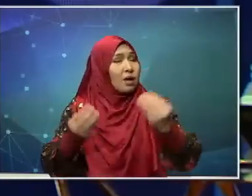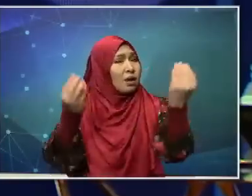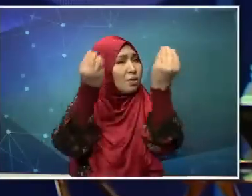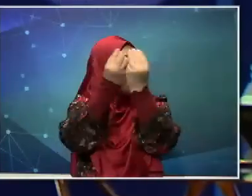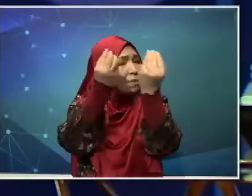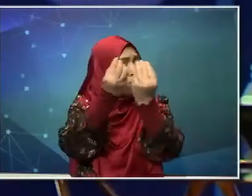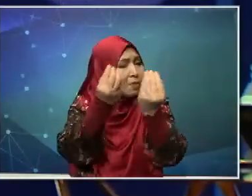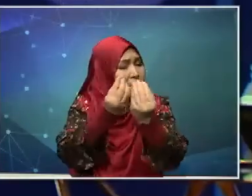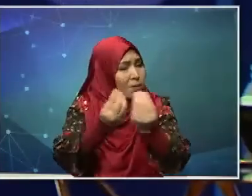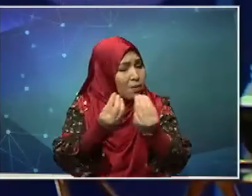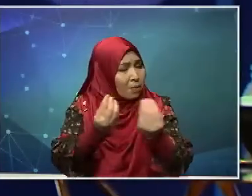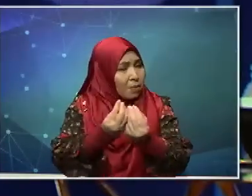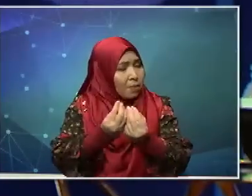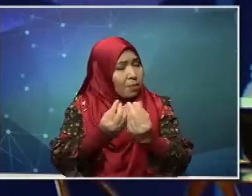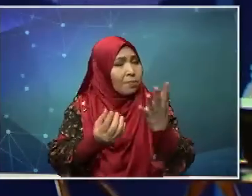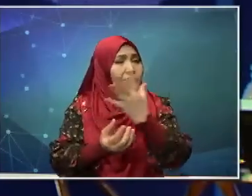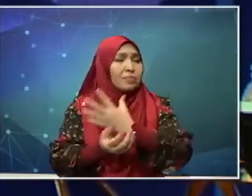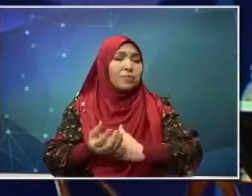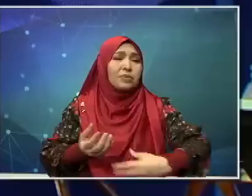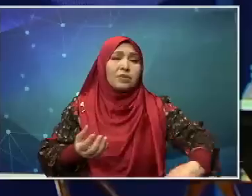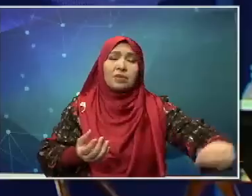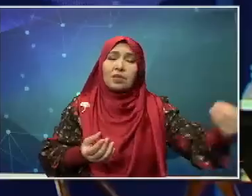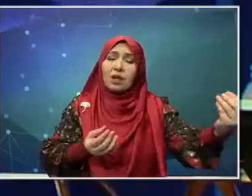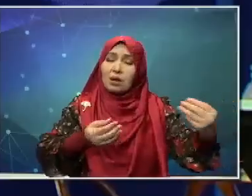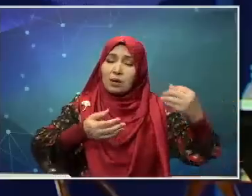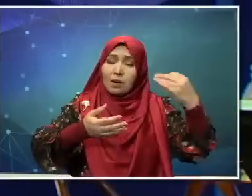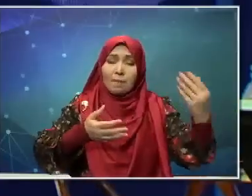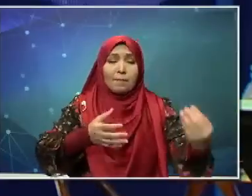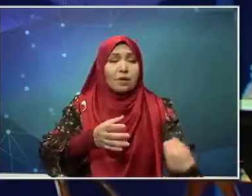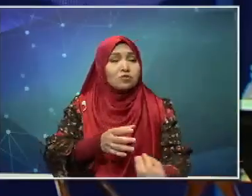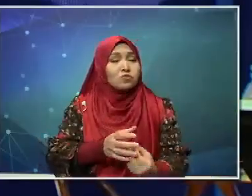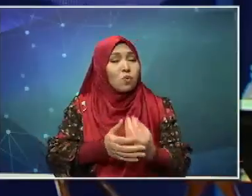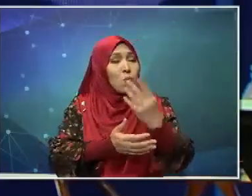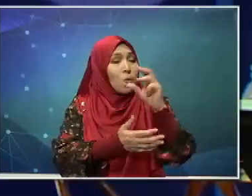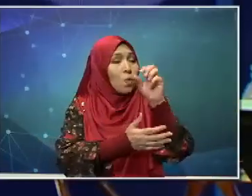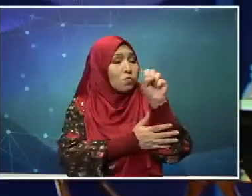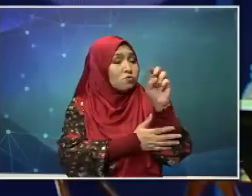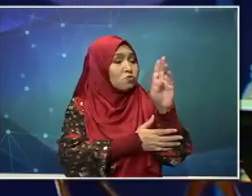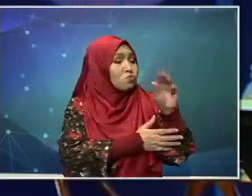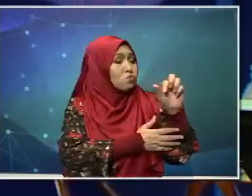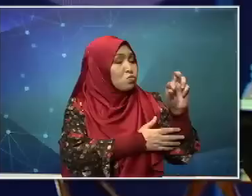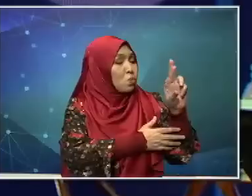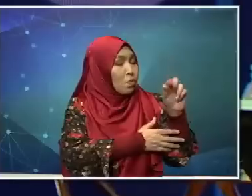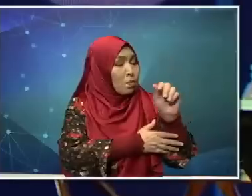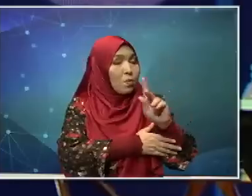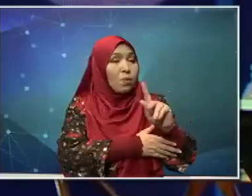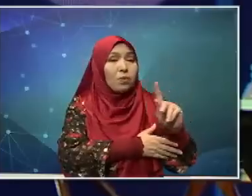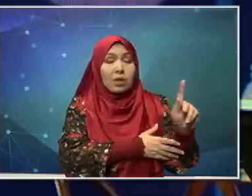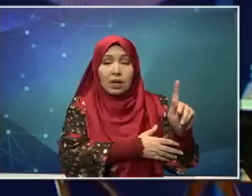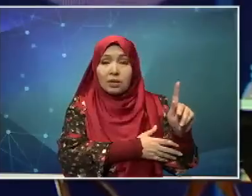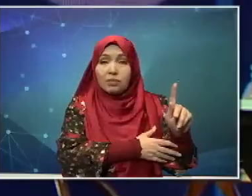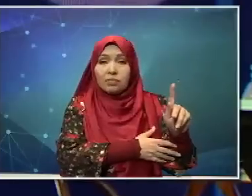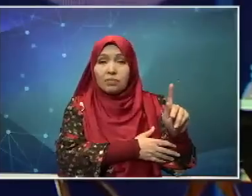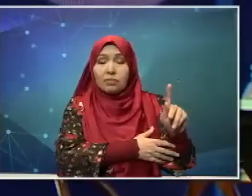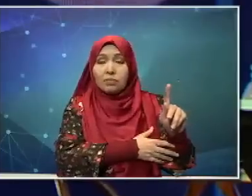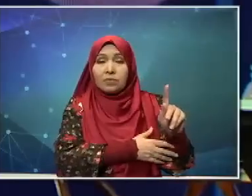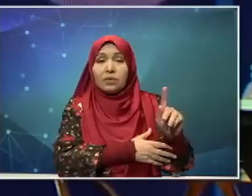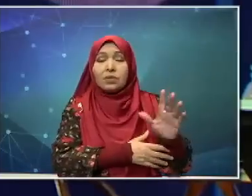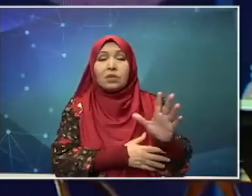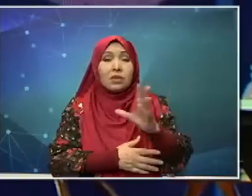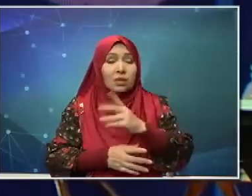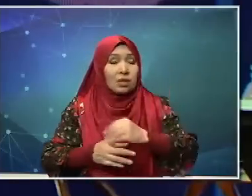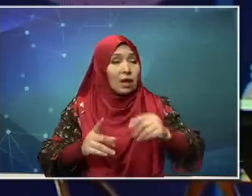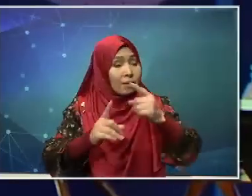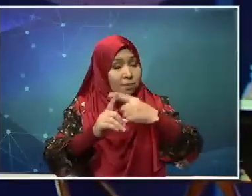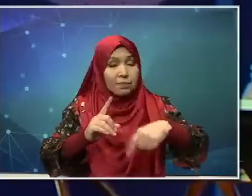dan kemudian mengubur kimballdata Maita saya satu Negeri 1 tanah yang yang tandus jadi